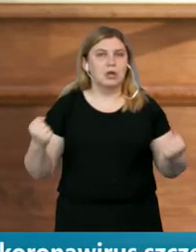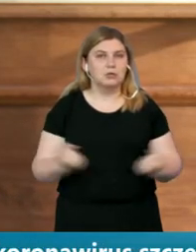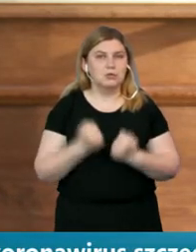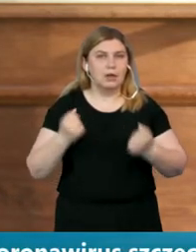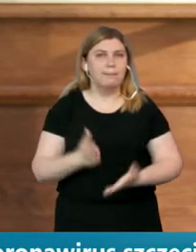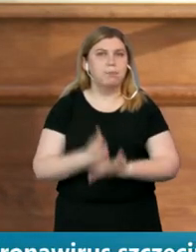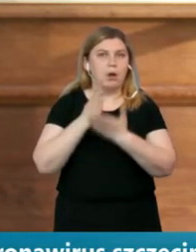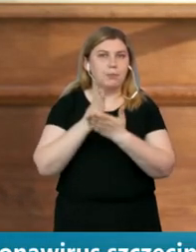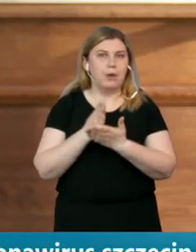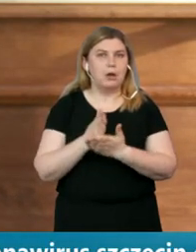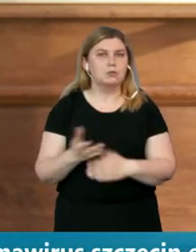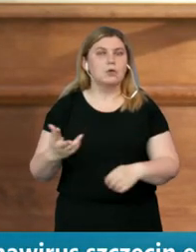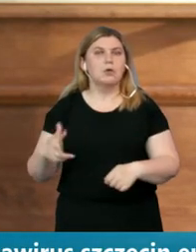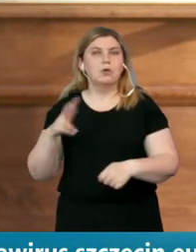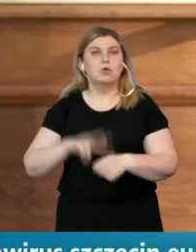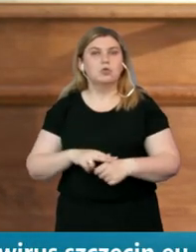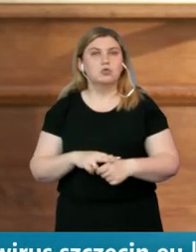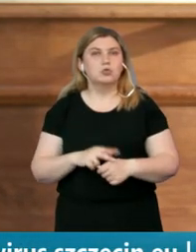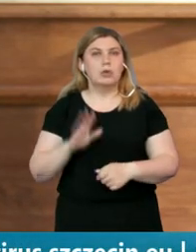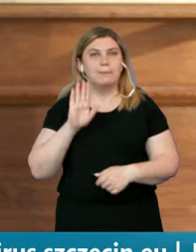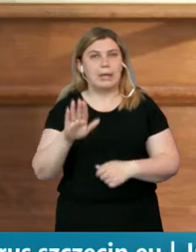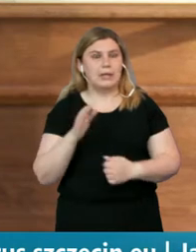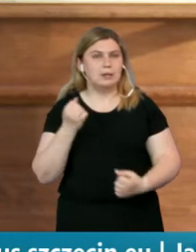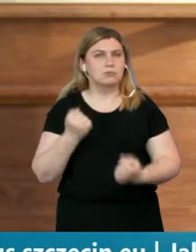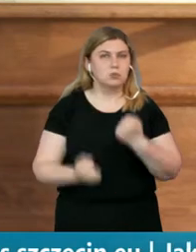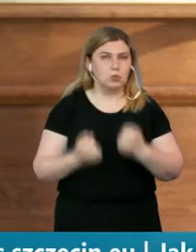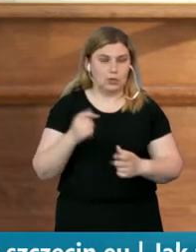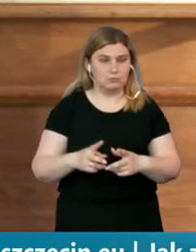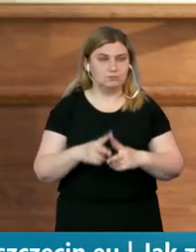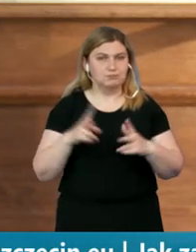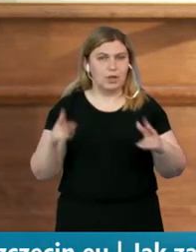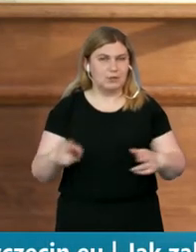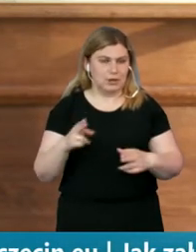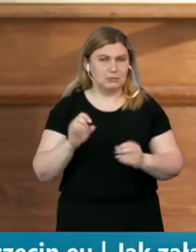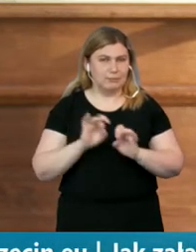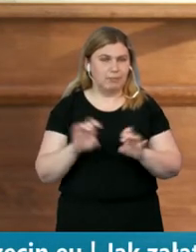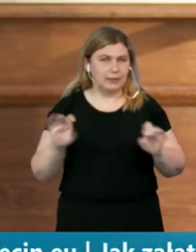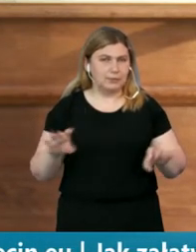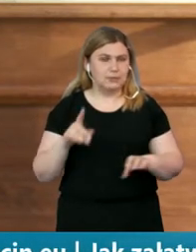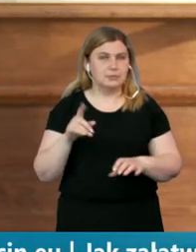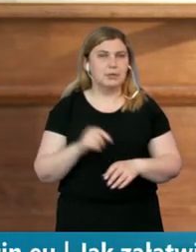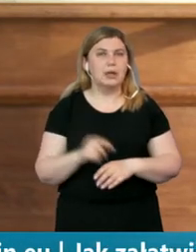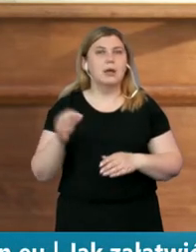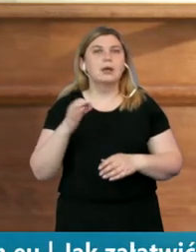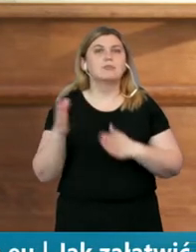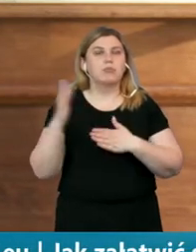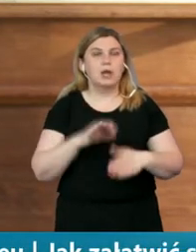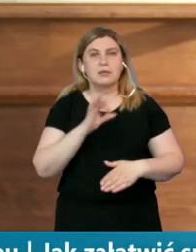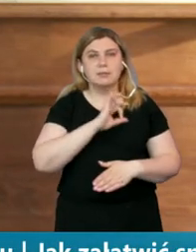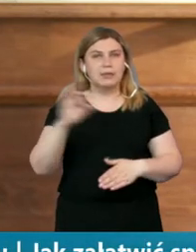pomocą dla tych, którzy mieli trudności z przetrwaniem tego okresu pandemicznego. Przygotowujemy specjalny